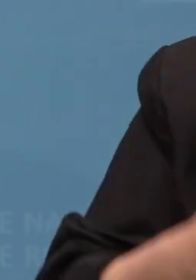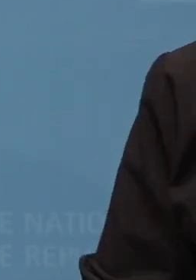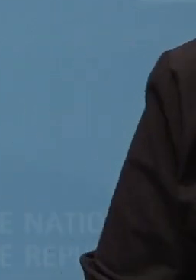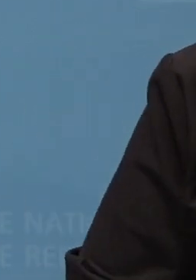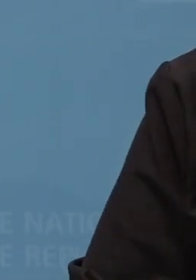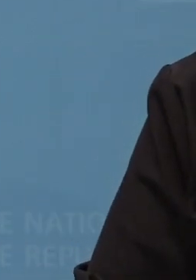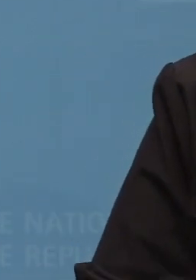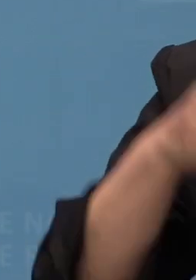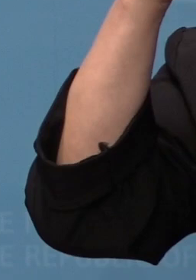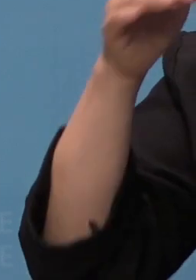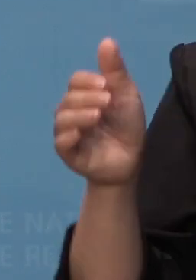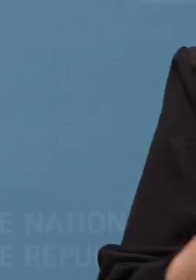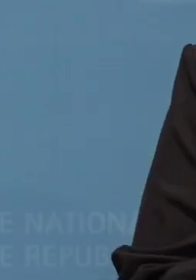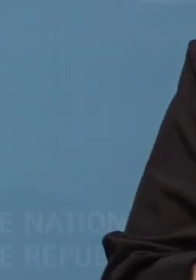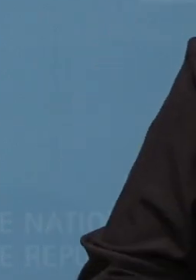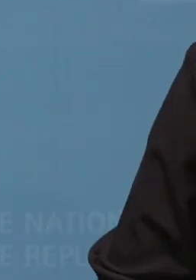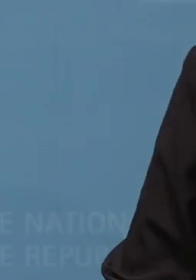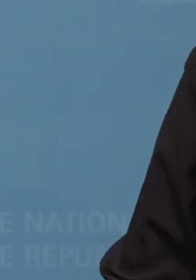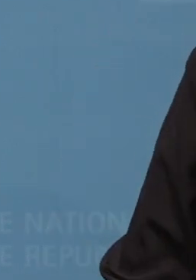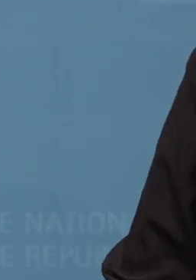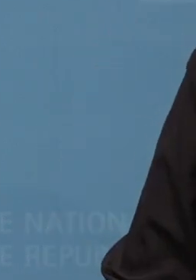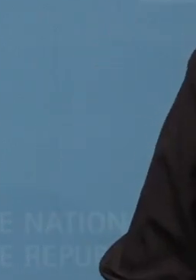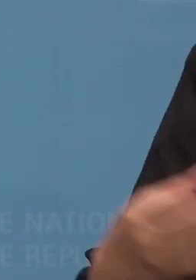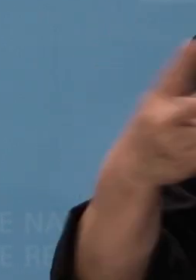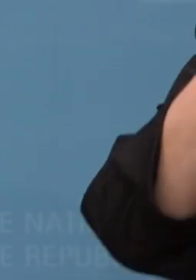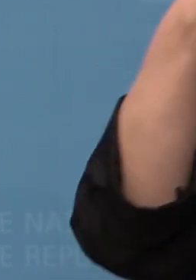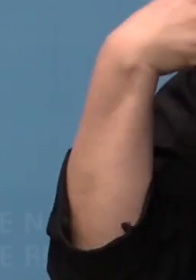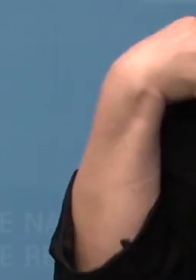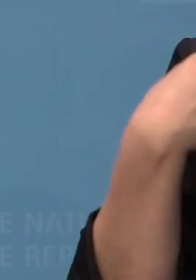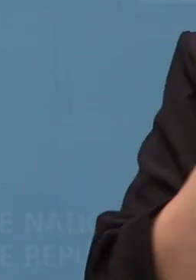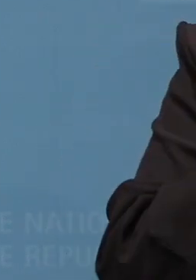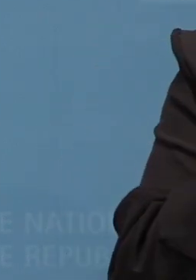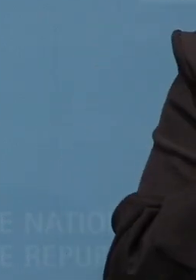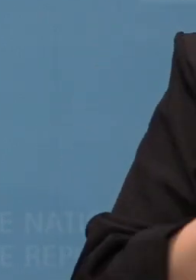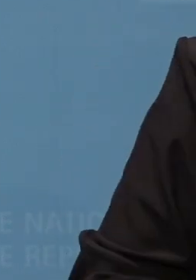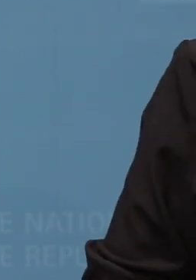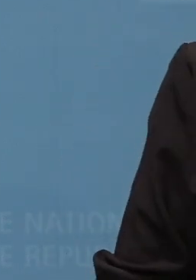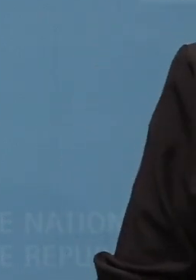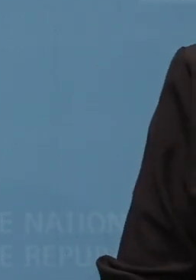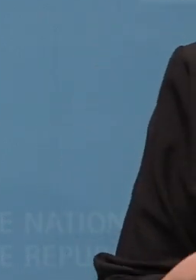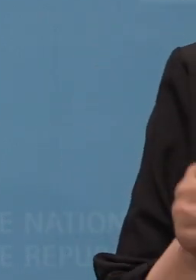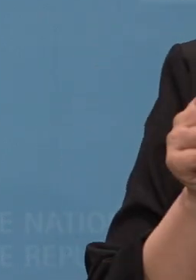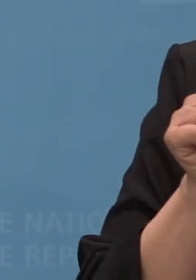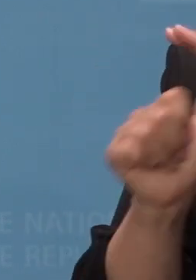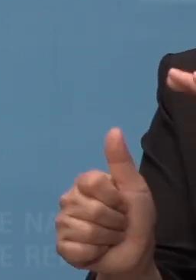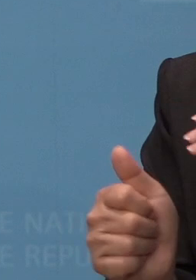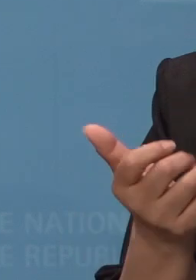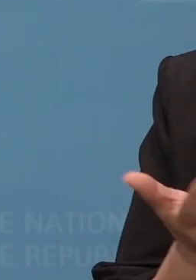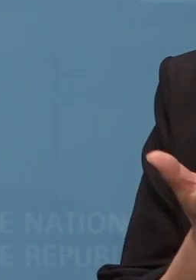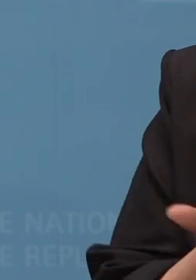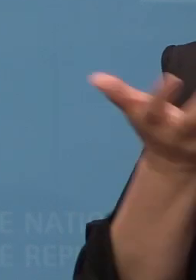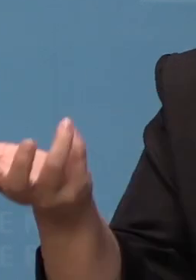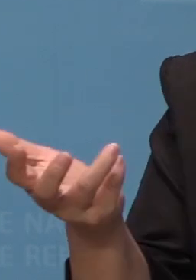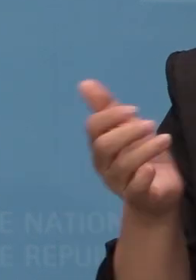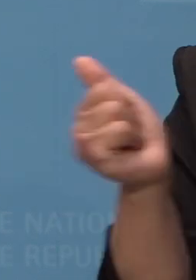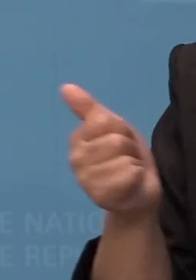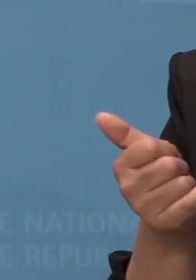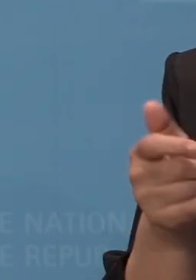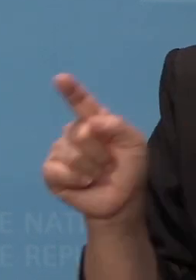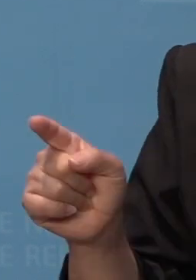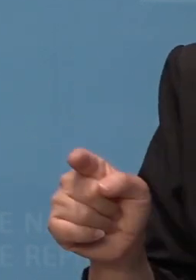하고 있습니다. 심지어 정부의 함부령으로 시찰단에 대한 취재마저도 불가능해